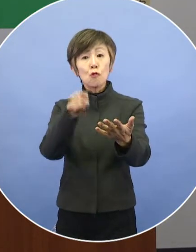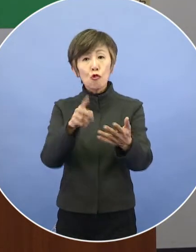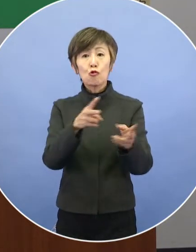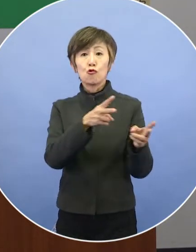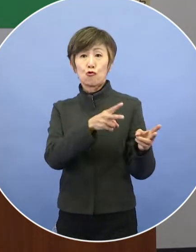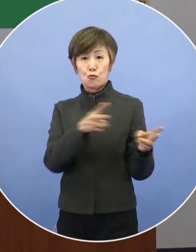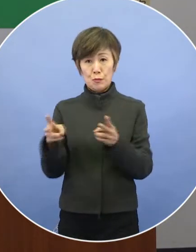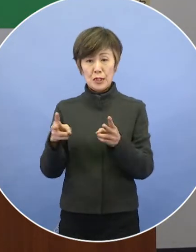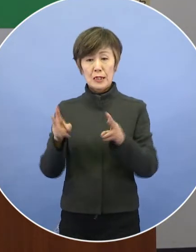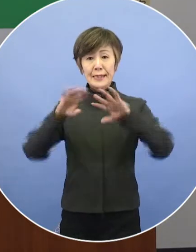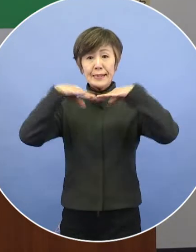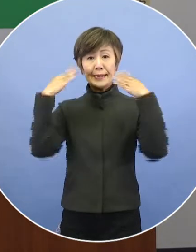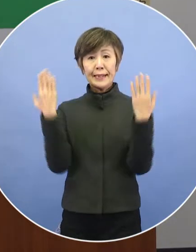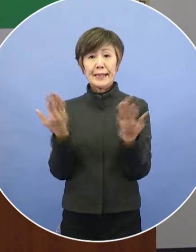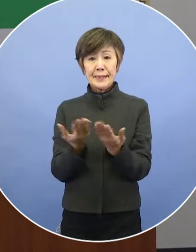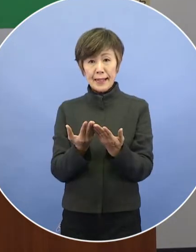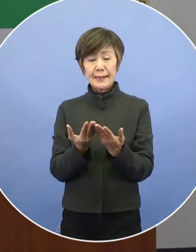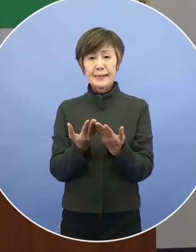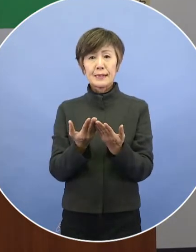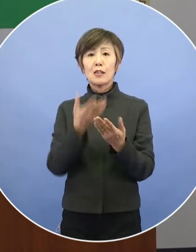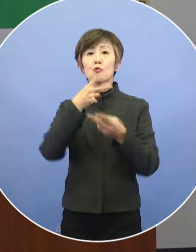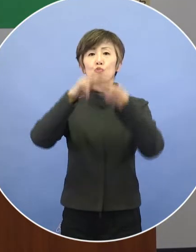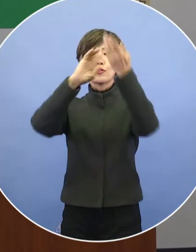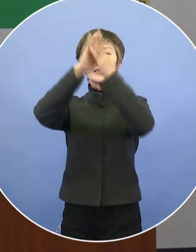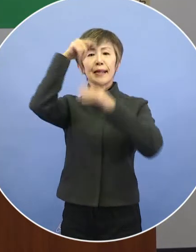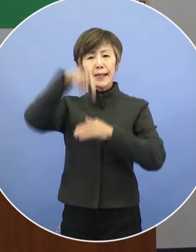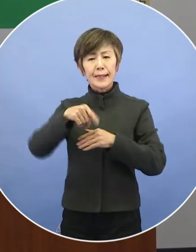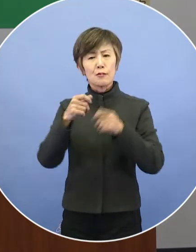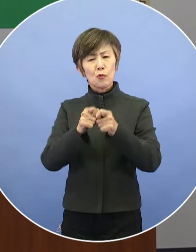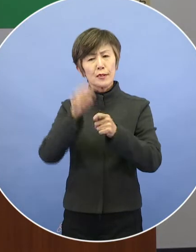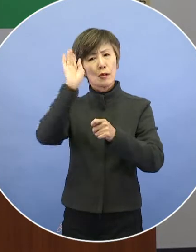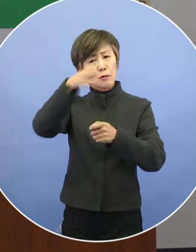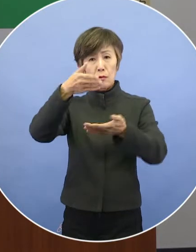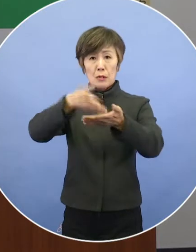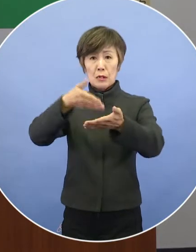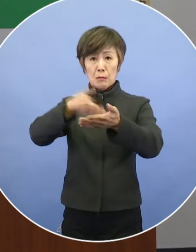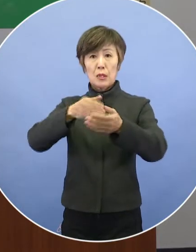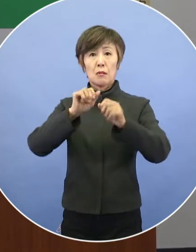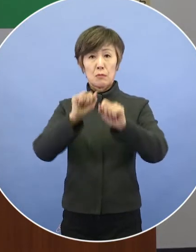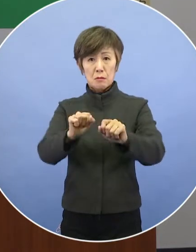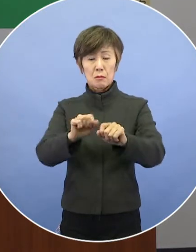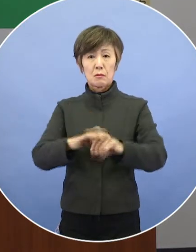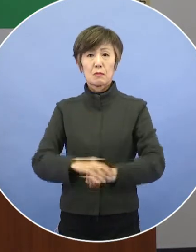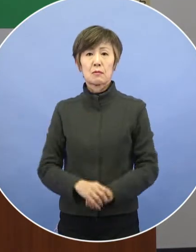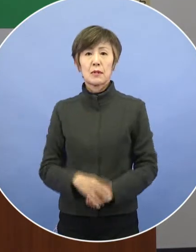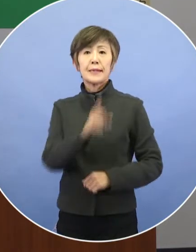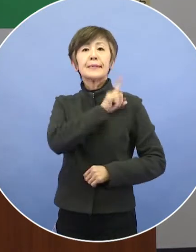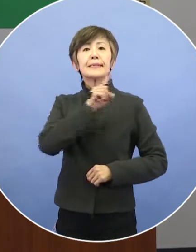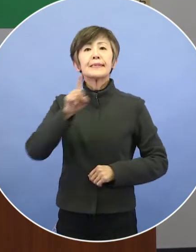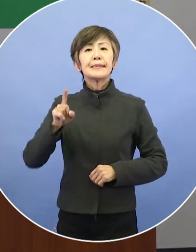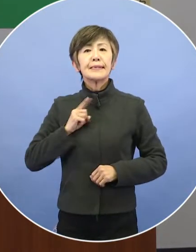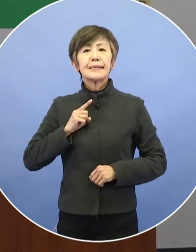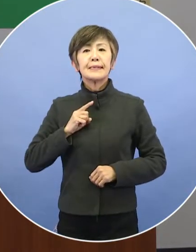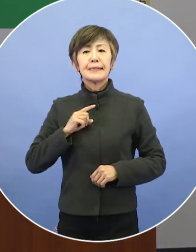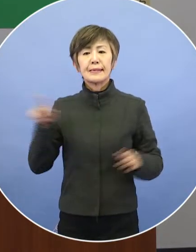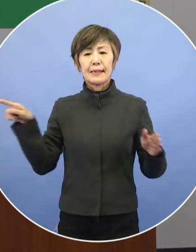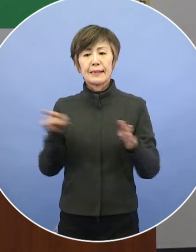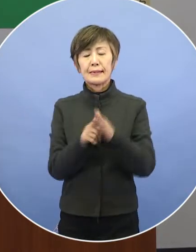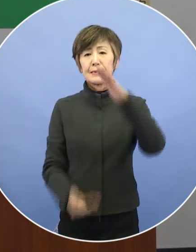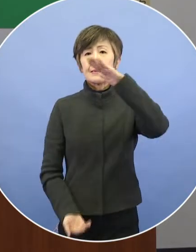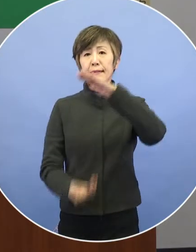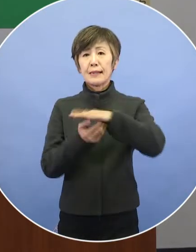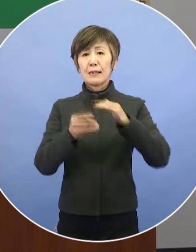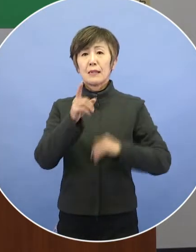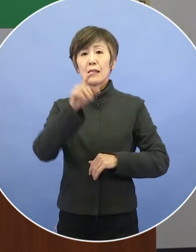流行に備えまして全体としてはですね福井県の場合後ほどまたご説明もさせていただきますが1日あたり最大